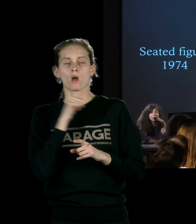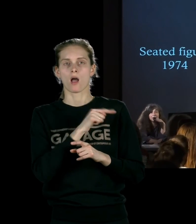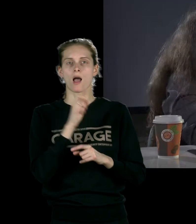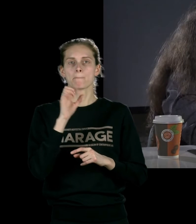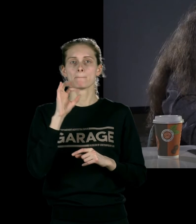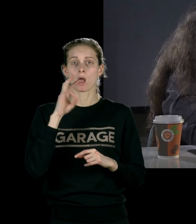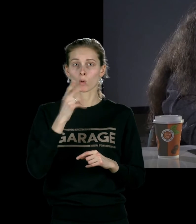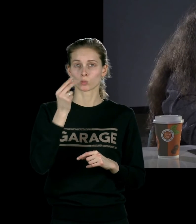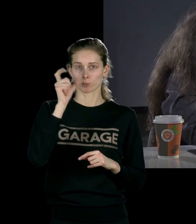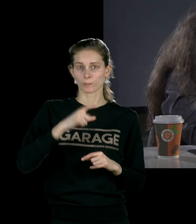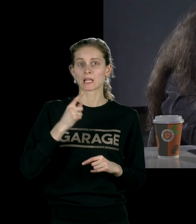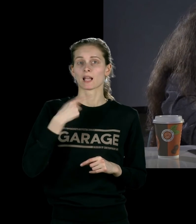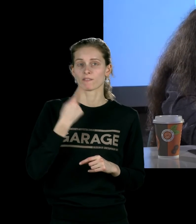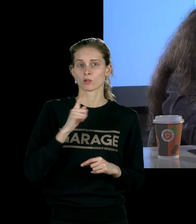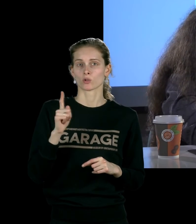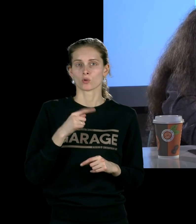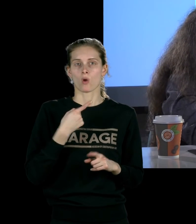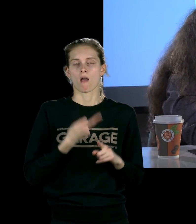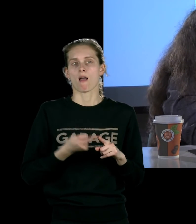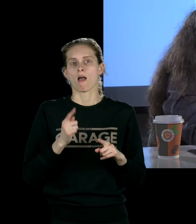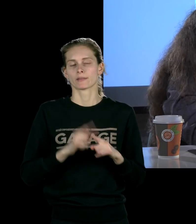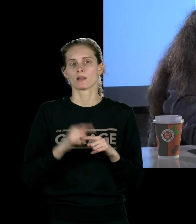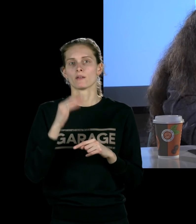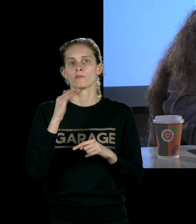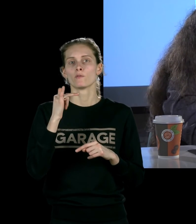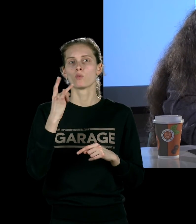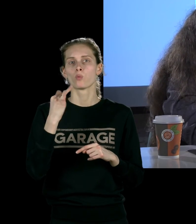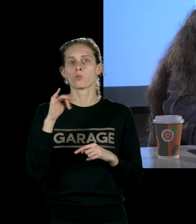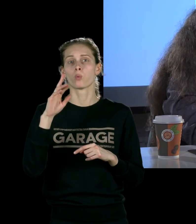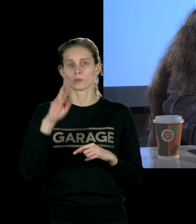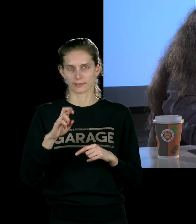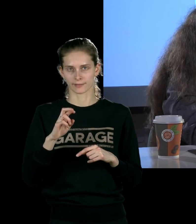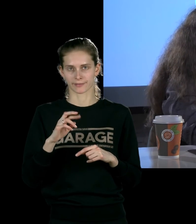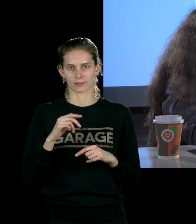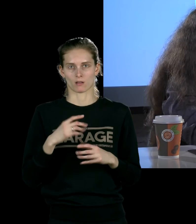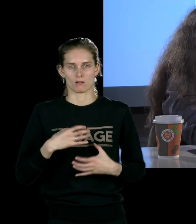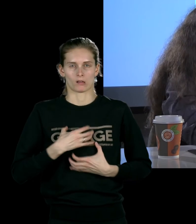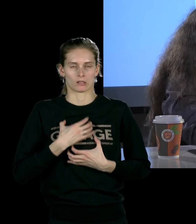это персонажи античной мифологии, что это фурии, которые преследуют